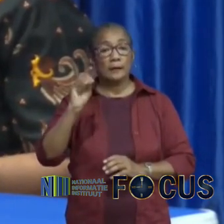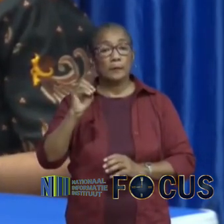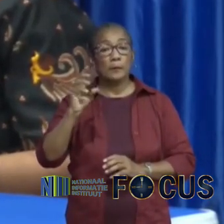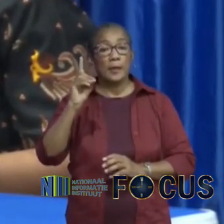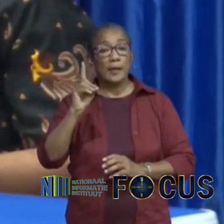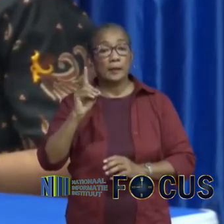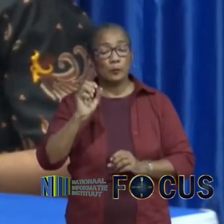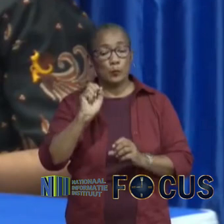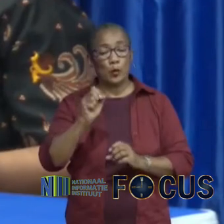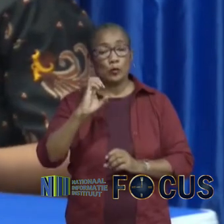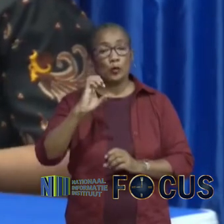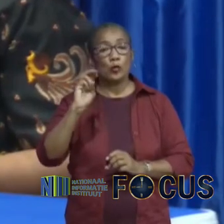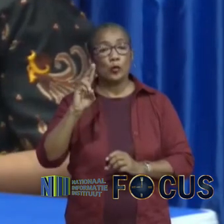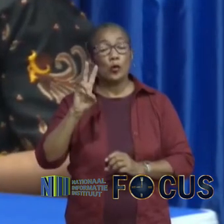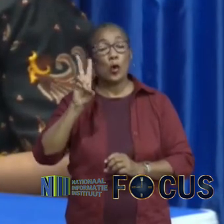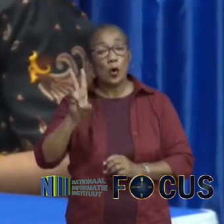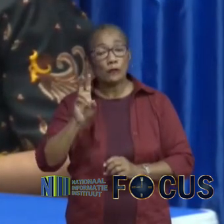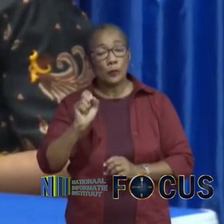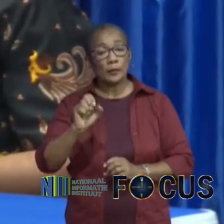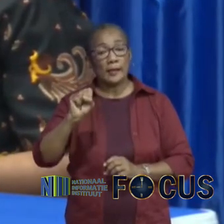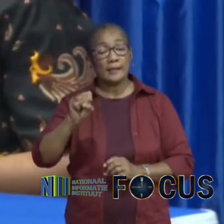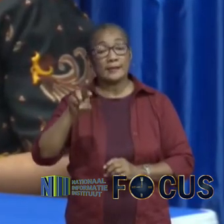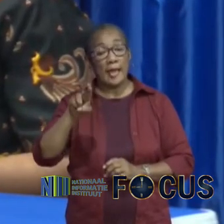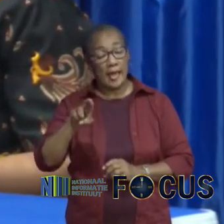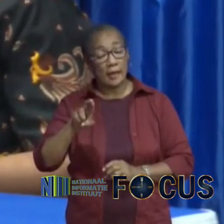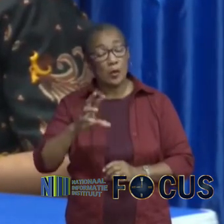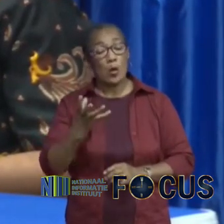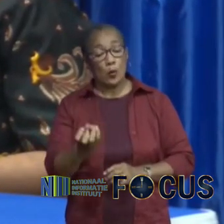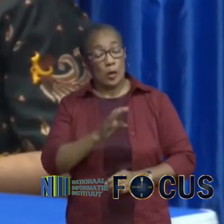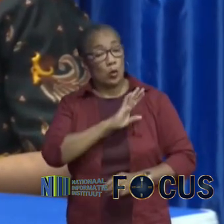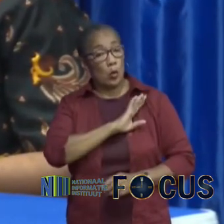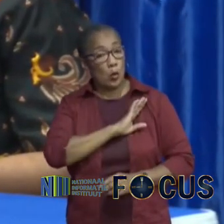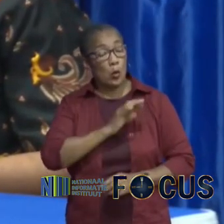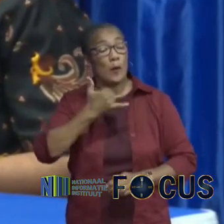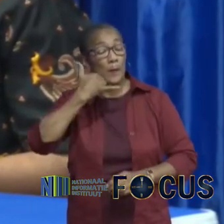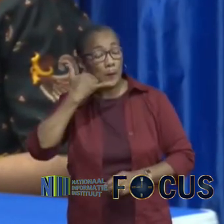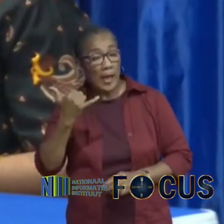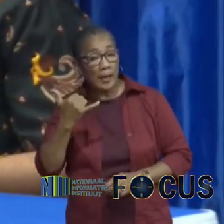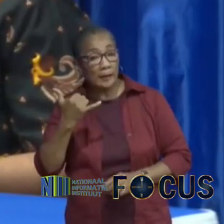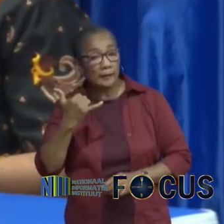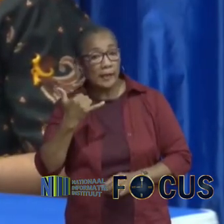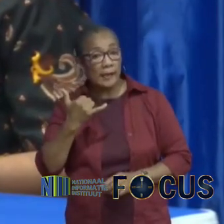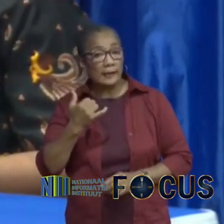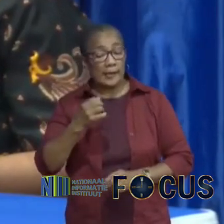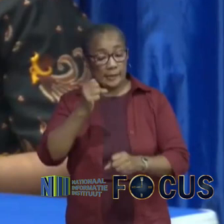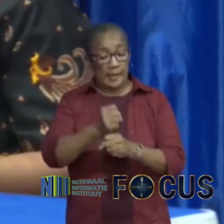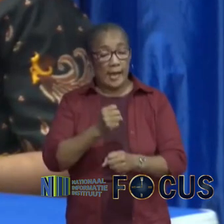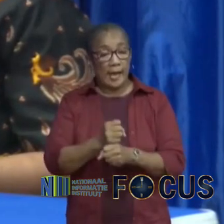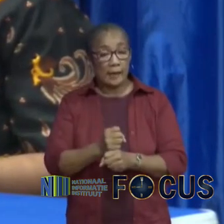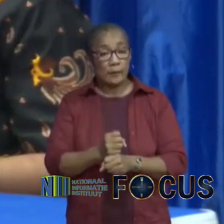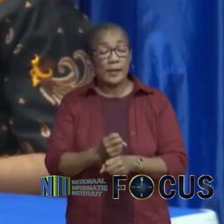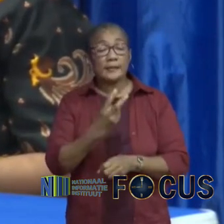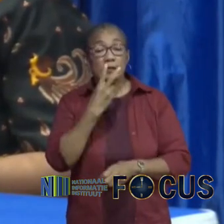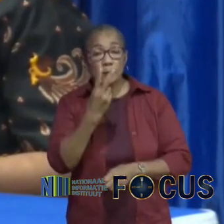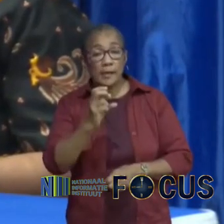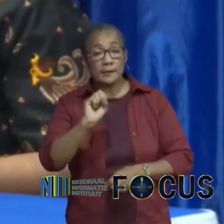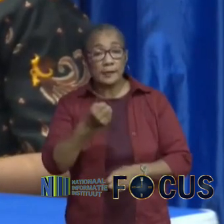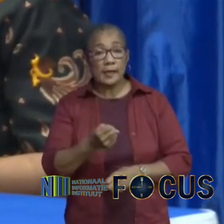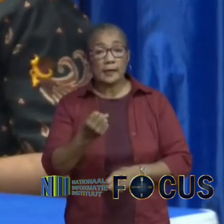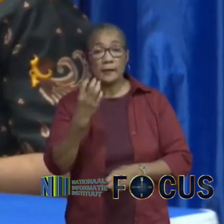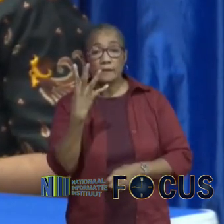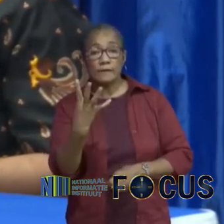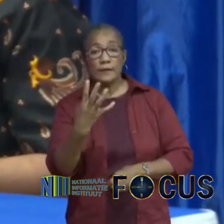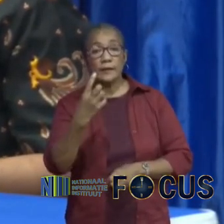covid.arbeid@gov.sr. En wanneer men dan ook wil gaan bellen naar de arbeidsinspectie, kan men dat doen op